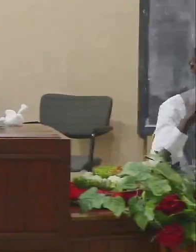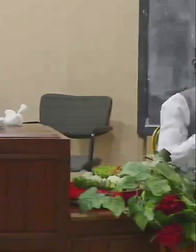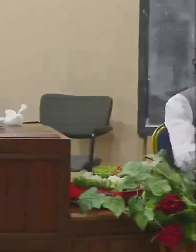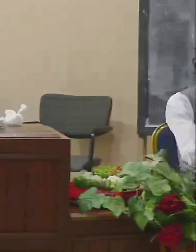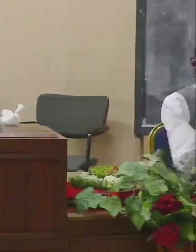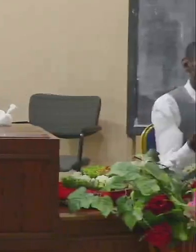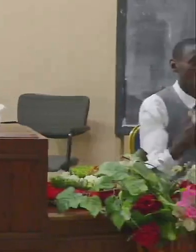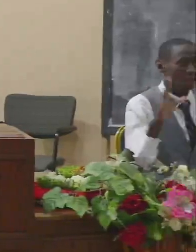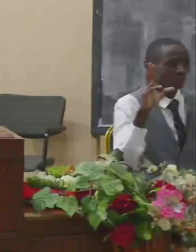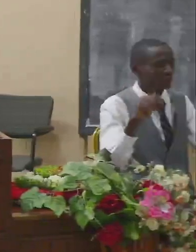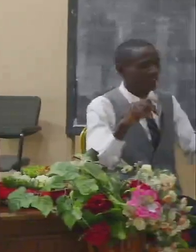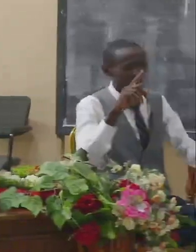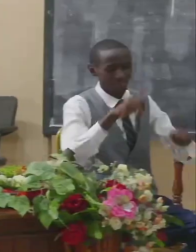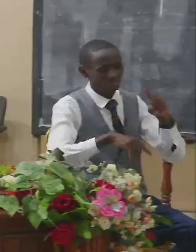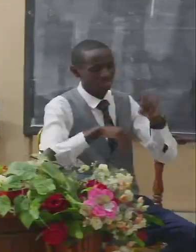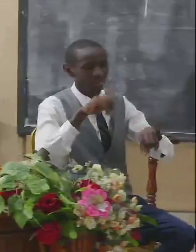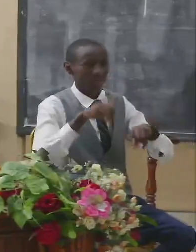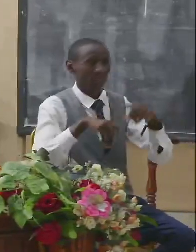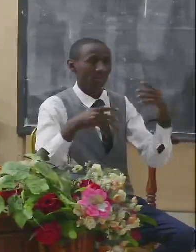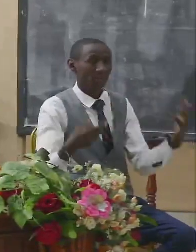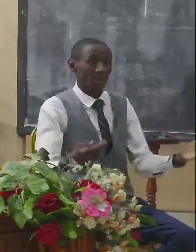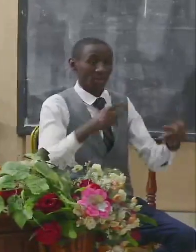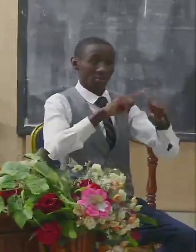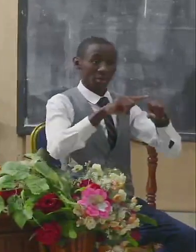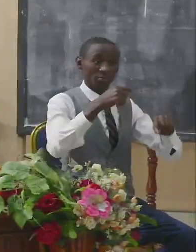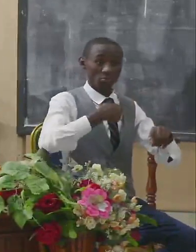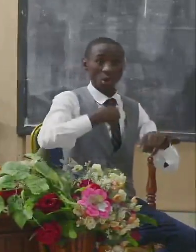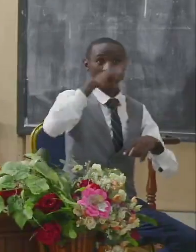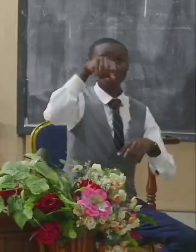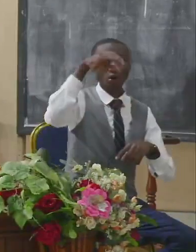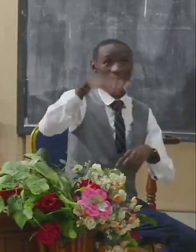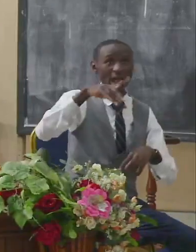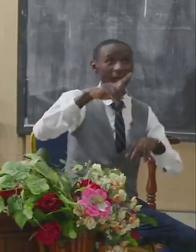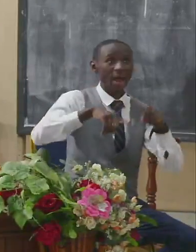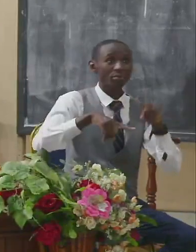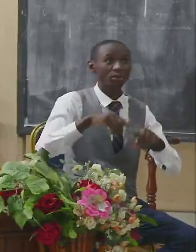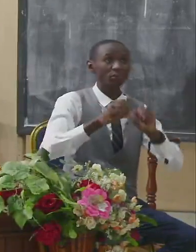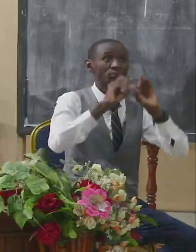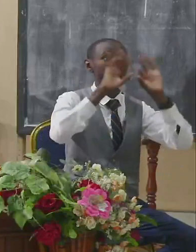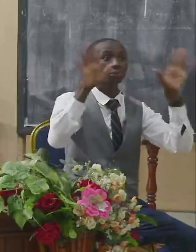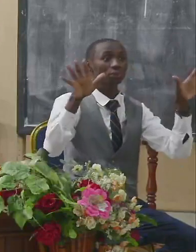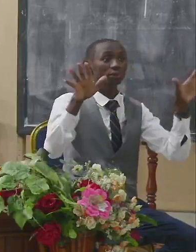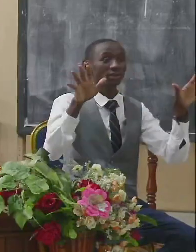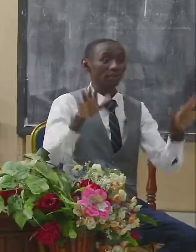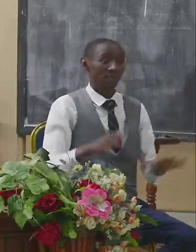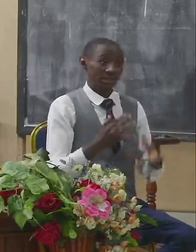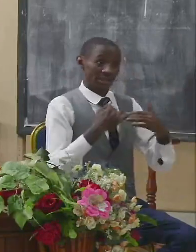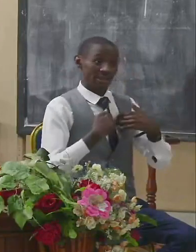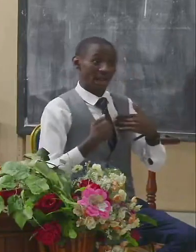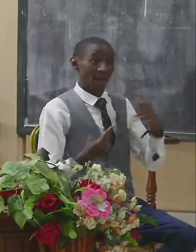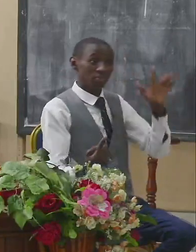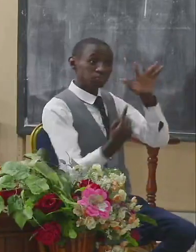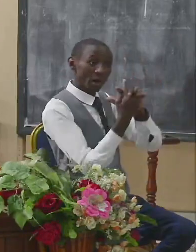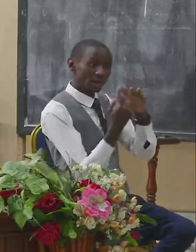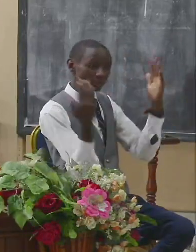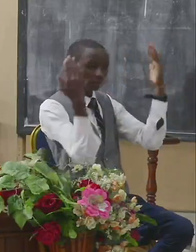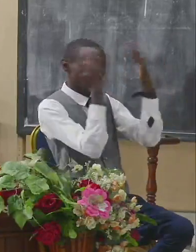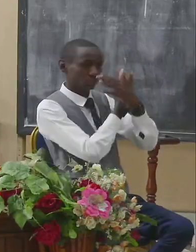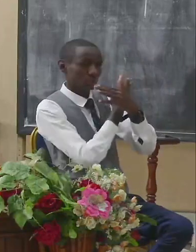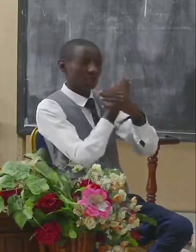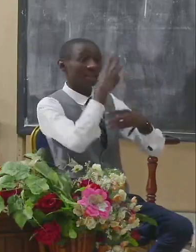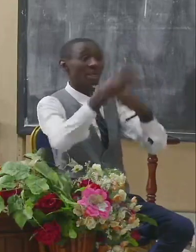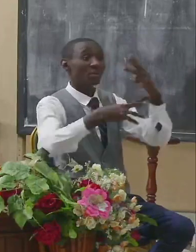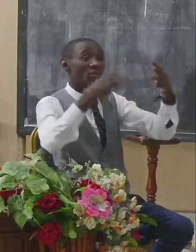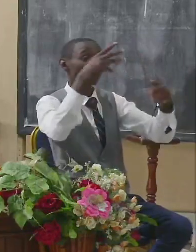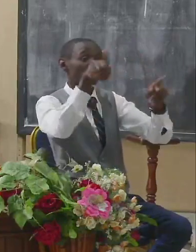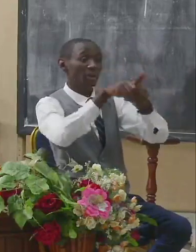napitika leo hapa. Haiwezekani. Moi. Mie. Je ne peux plus éliminer. Siwezi tena kuangaa. Il y a des ténèbres. Kukakuwa giza. Les